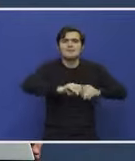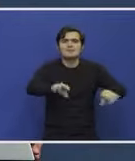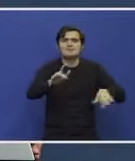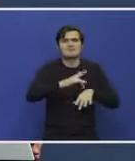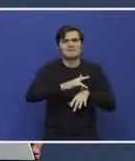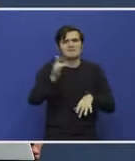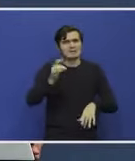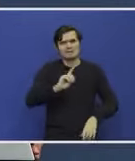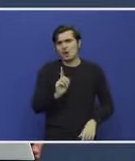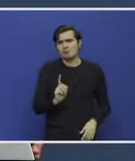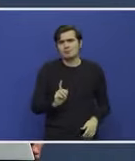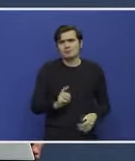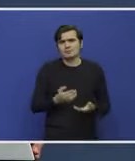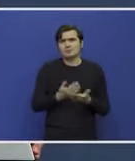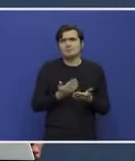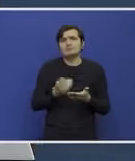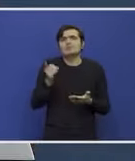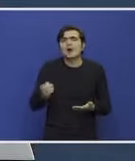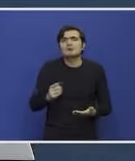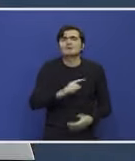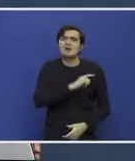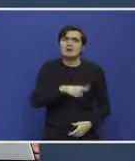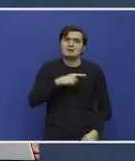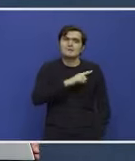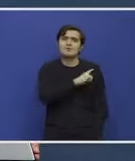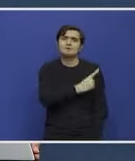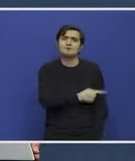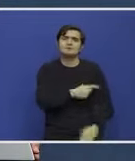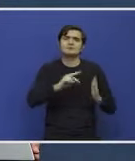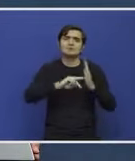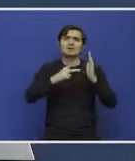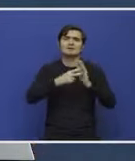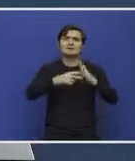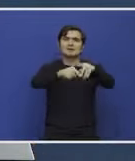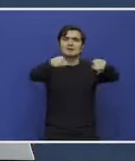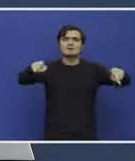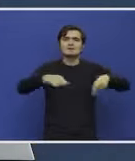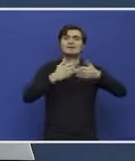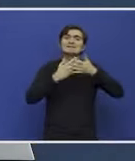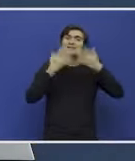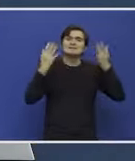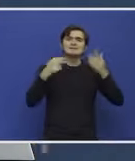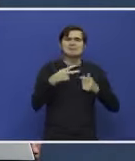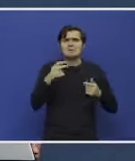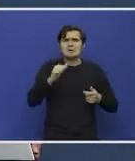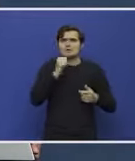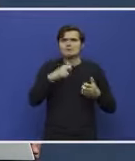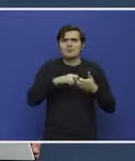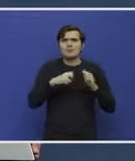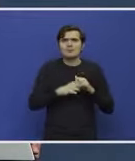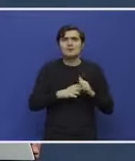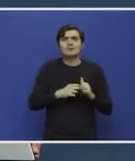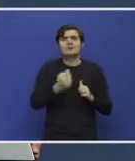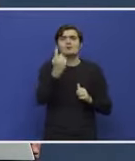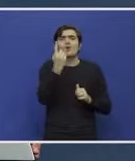practic posibile organizarea în spații deschise, fără niciun fel de probleme, cu o